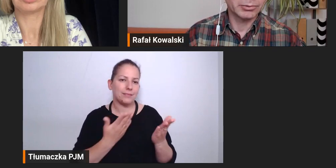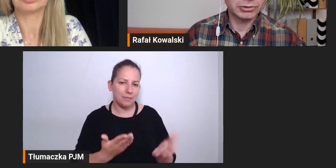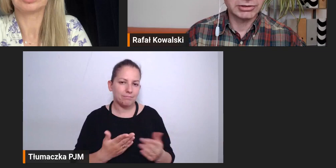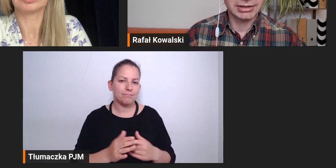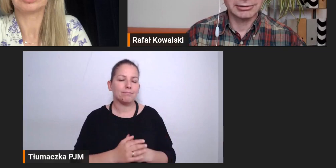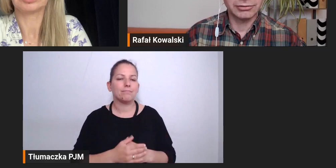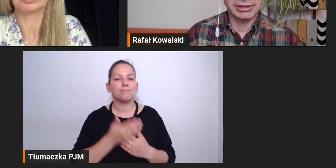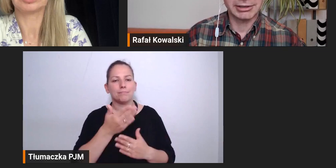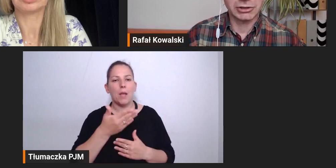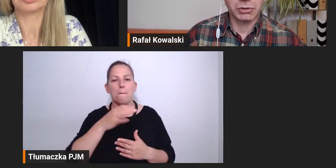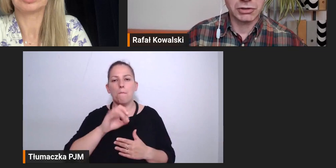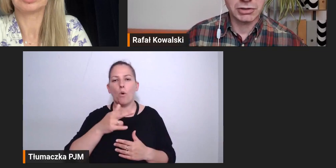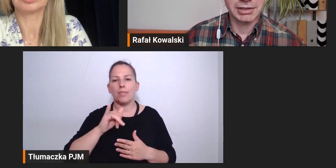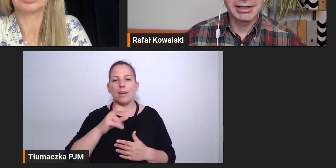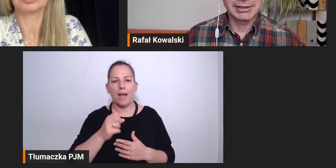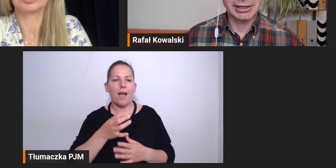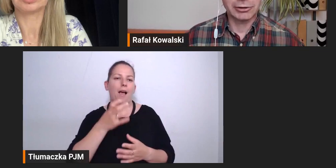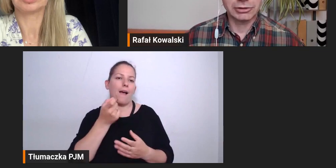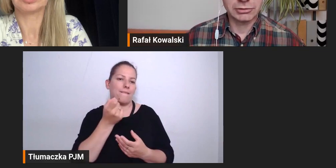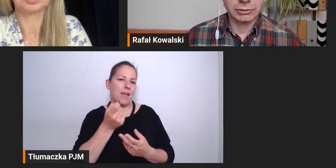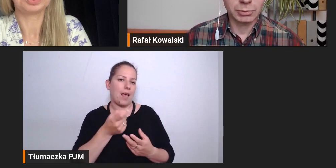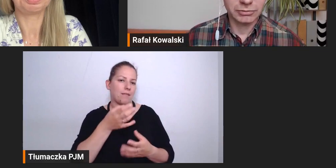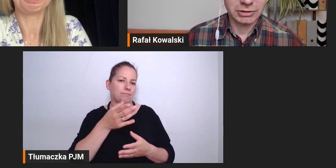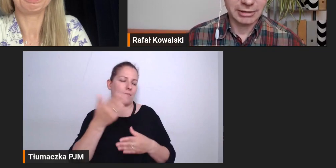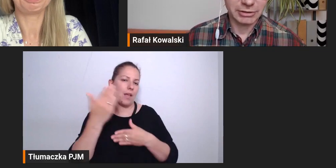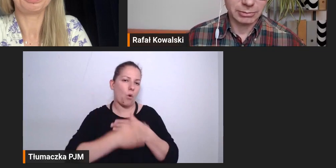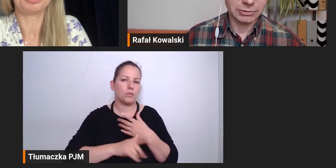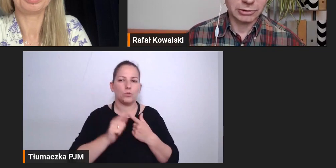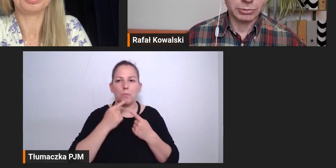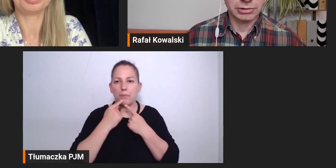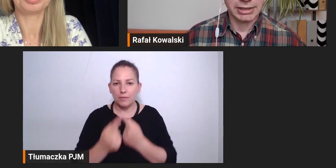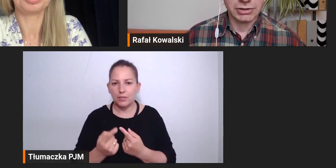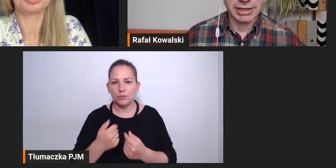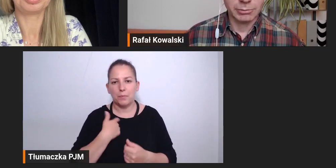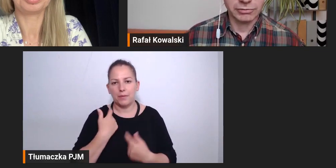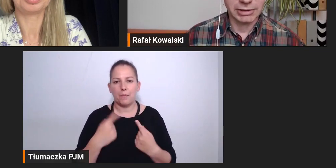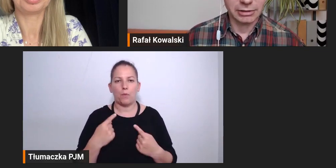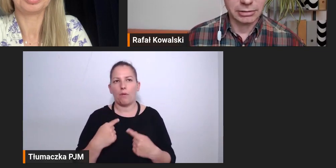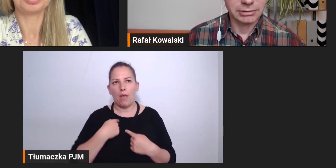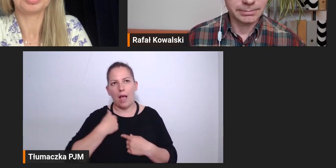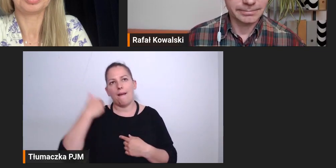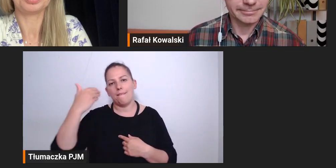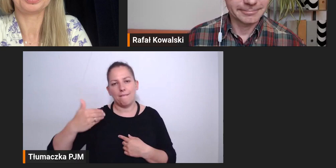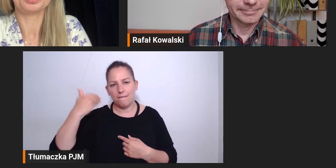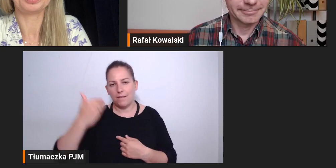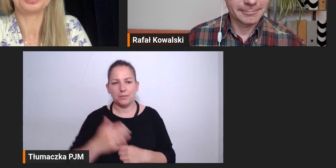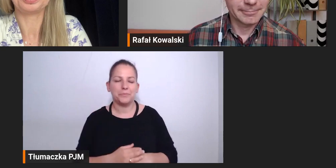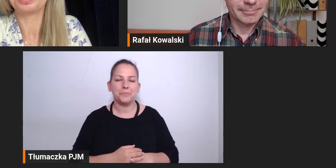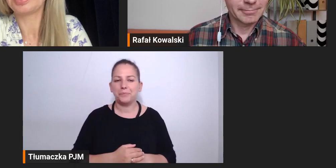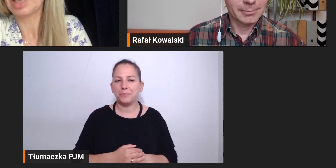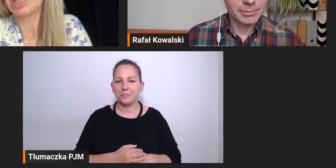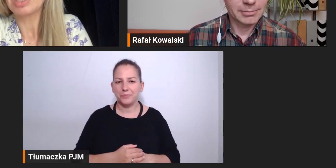zostawiam Monice chwilkę, żeby jeszcze na koniec coś powiedziała, żeby to nie było tak, że ja mówię na koniec.